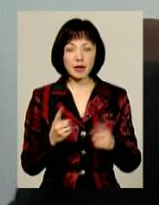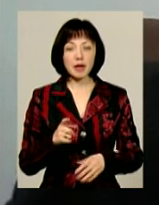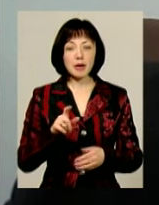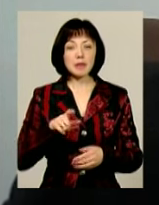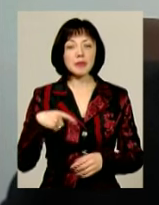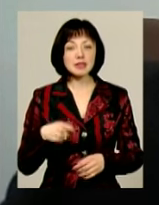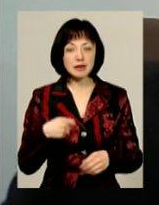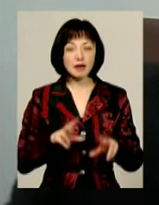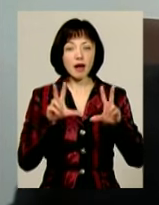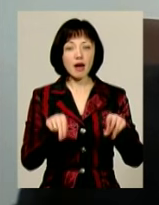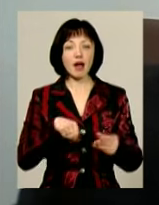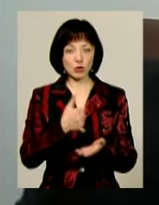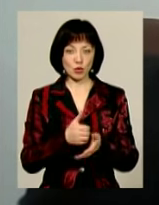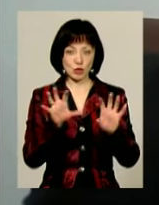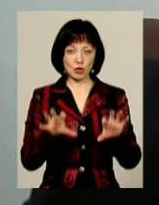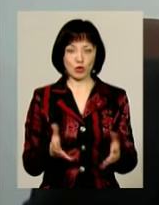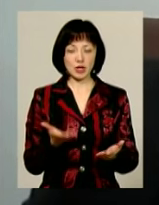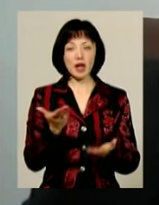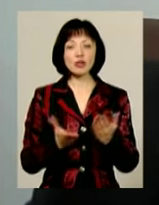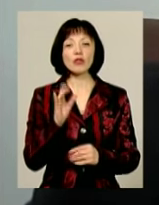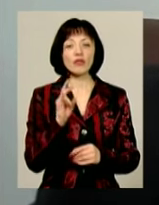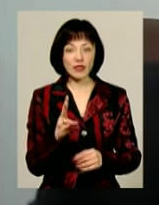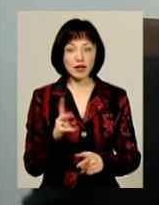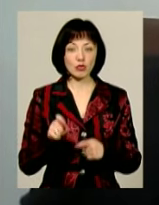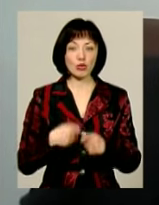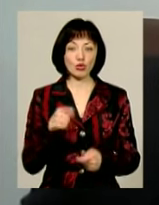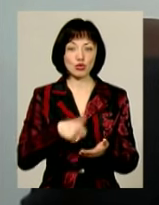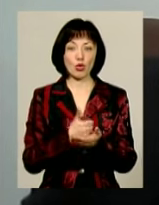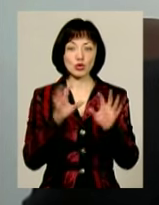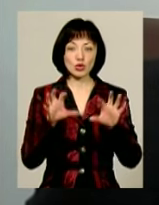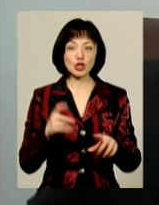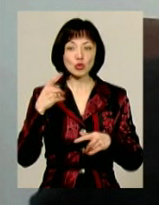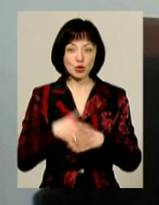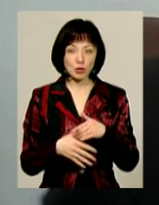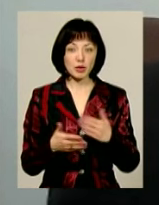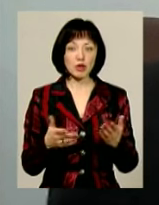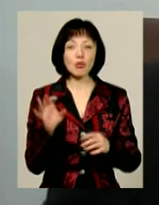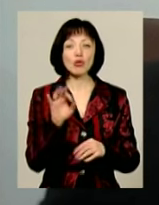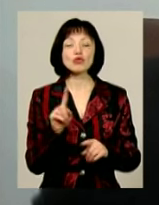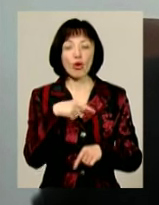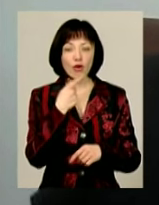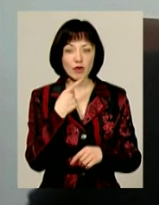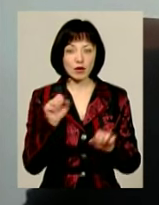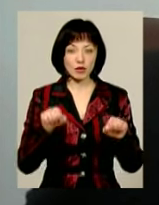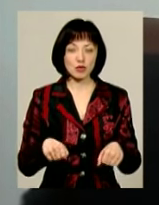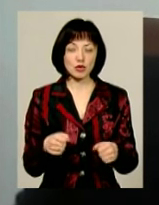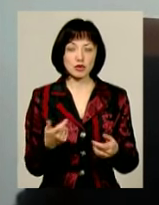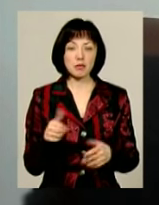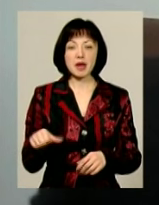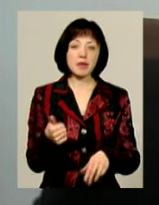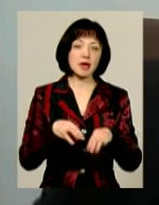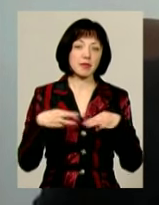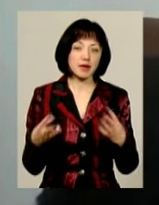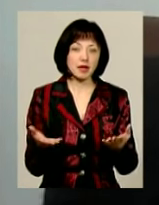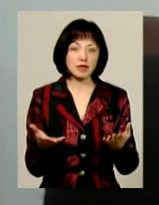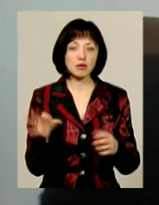президент – гарант Конституції. Якщо він порушує Конституцію, то зрозуміло, про що можна говорити про